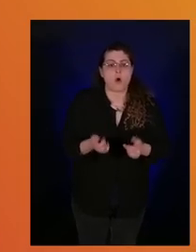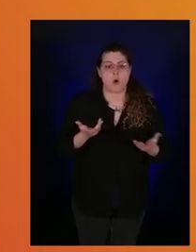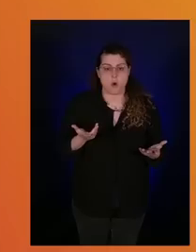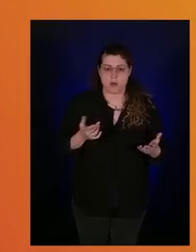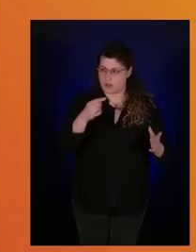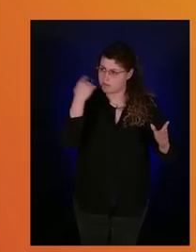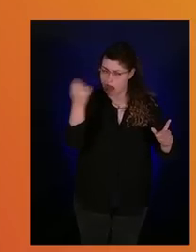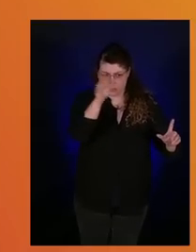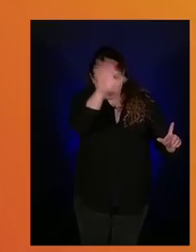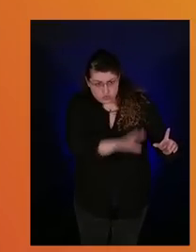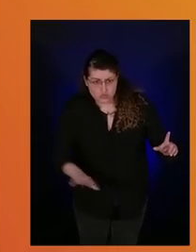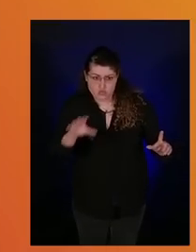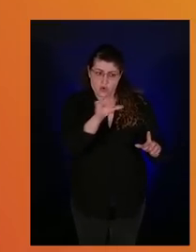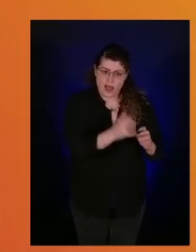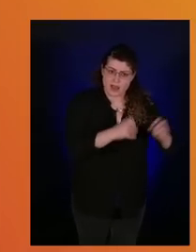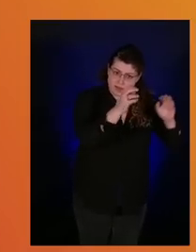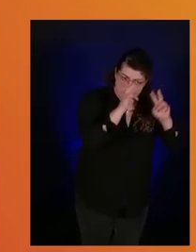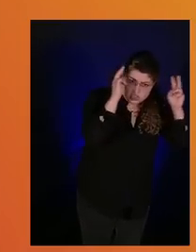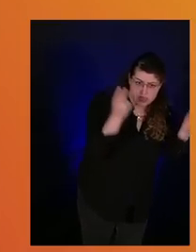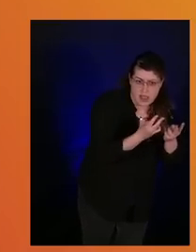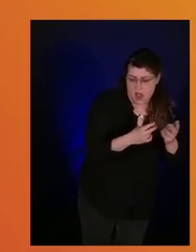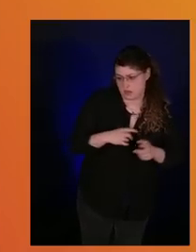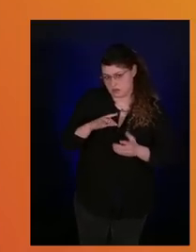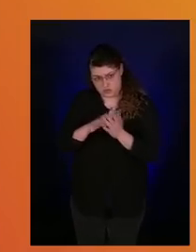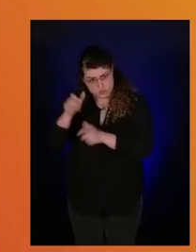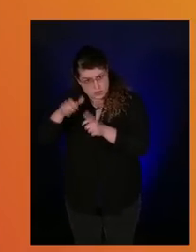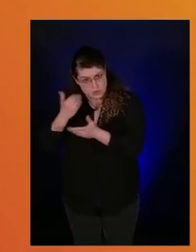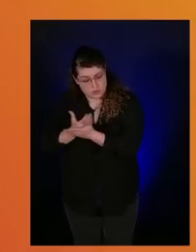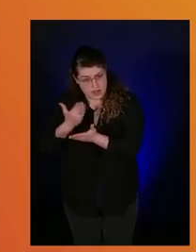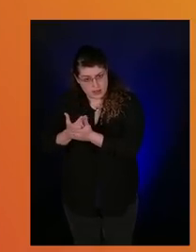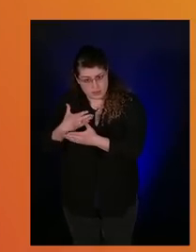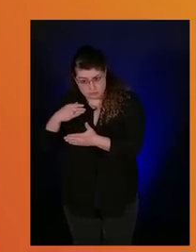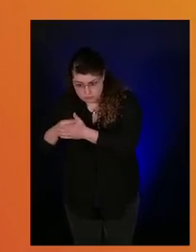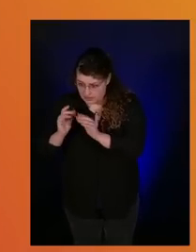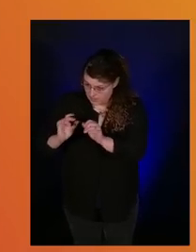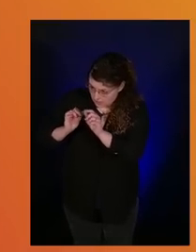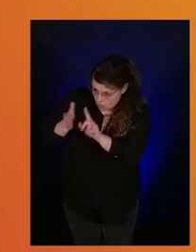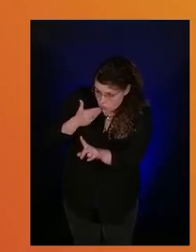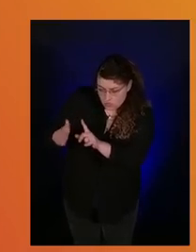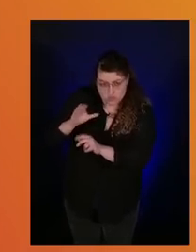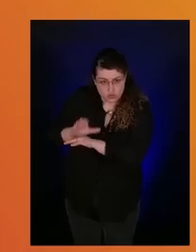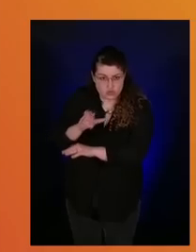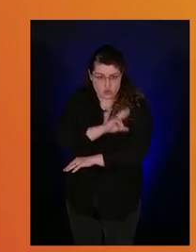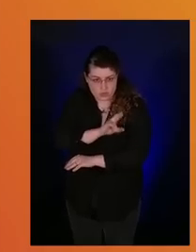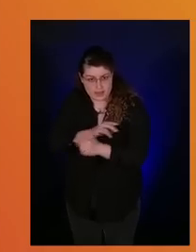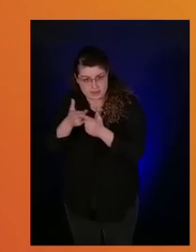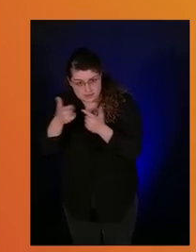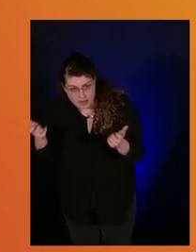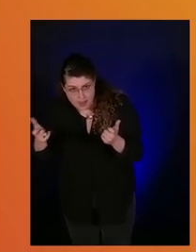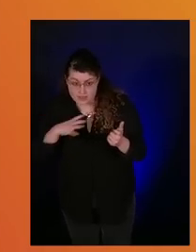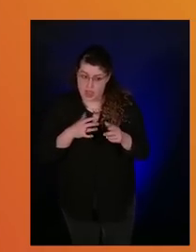AG, partout où les salariés ont été intégrés à la construction des mobilisations sur la lutte des retraites, nous avons eu des mobilisations